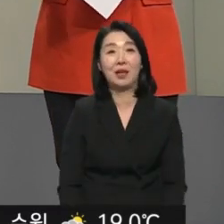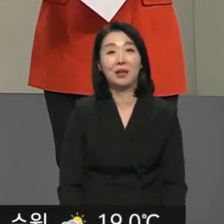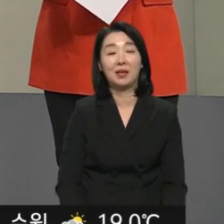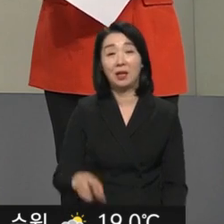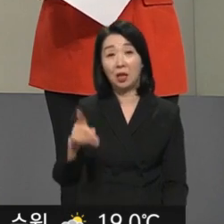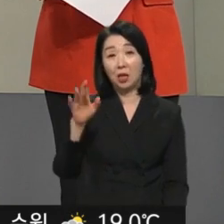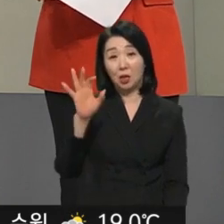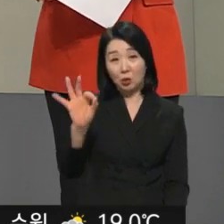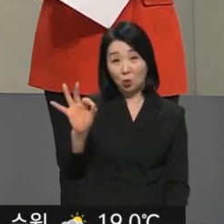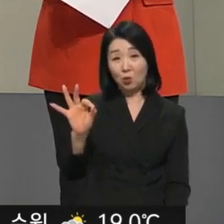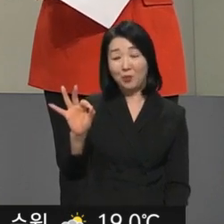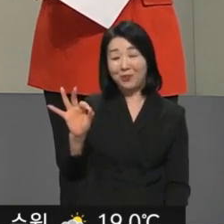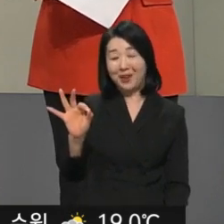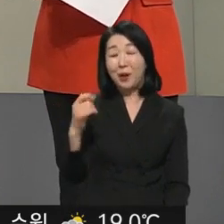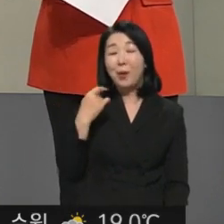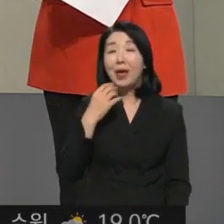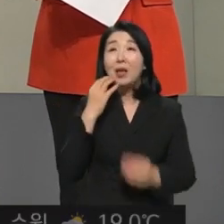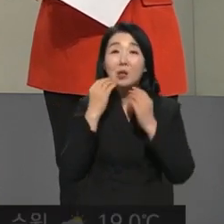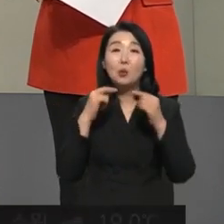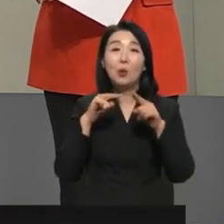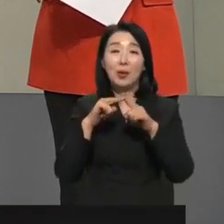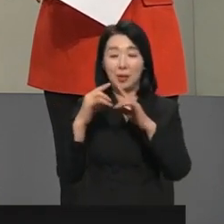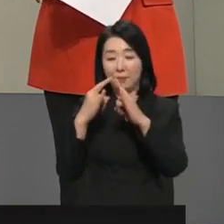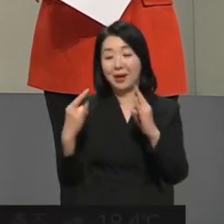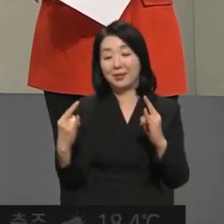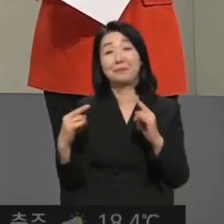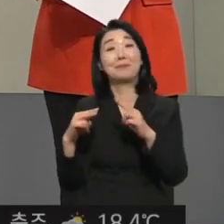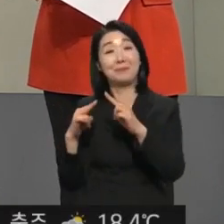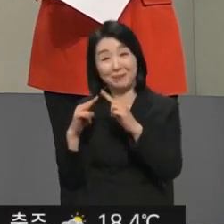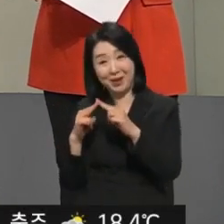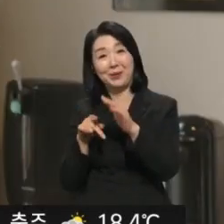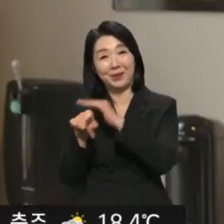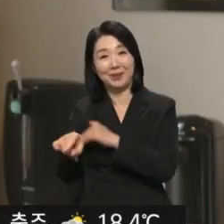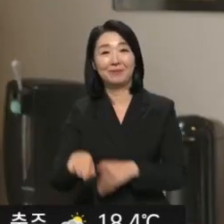전 대표가 머물던 지난 주말 프랑스 파리로 가봅니다.